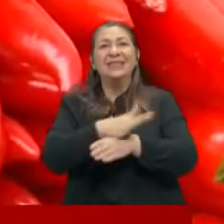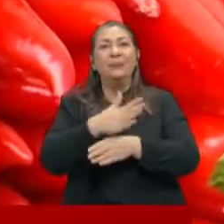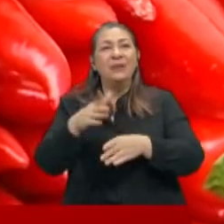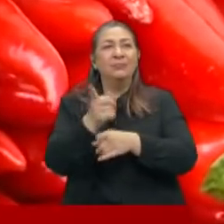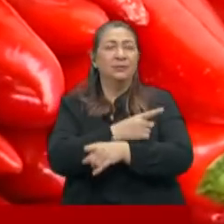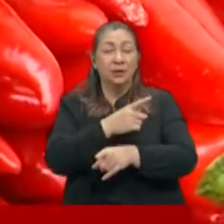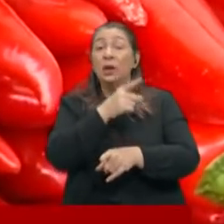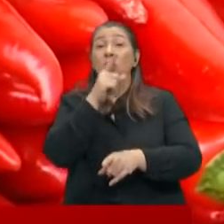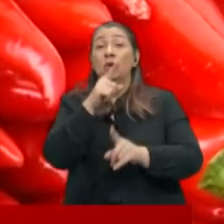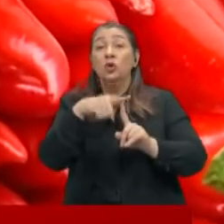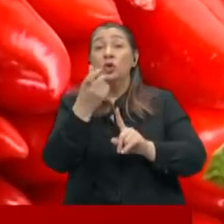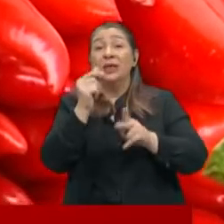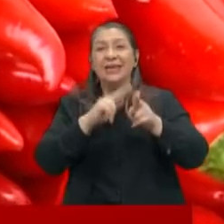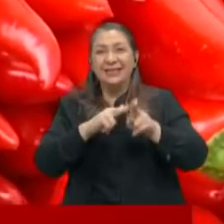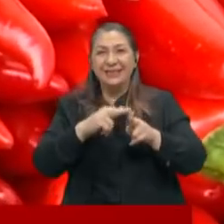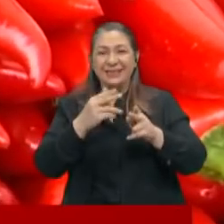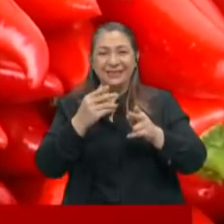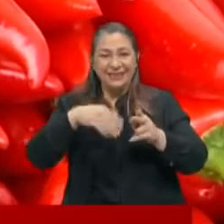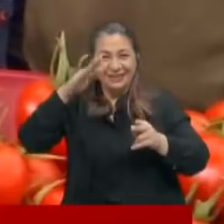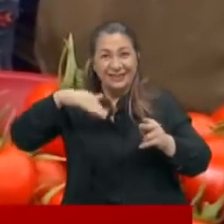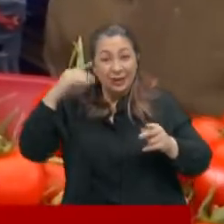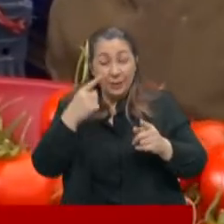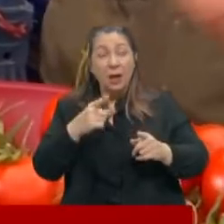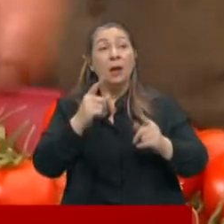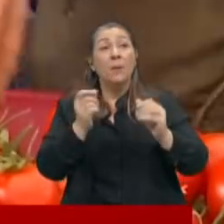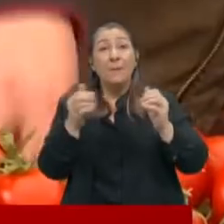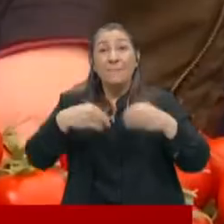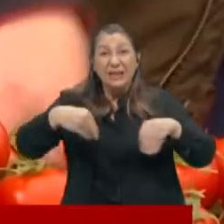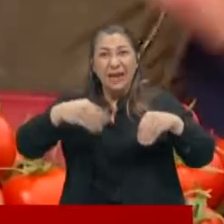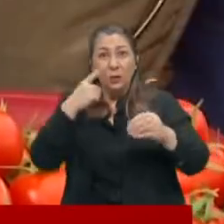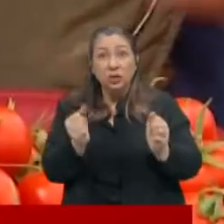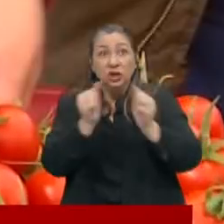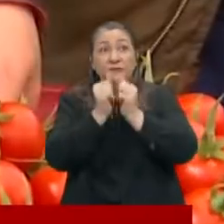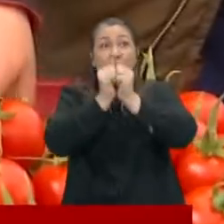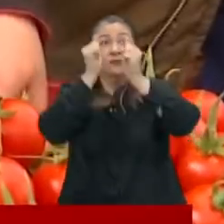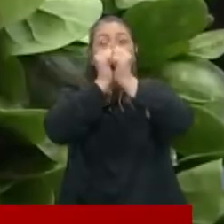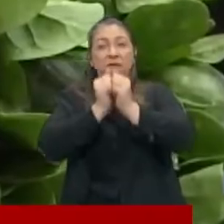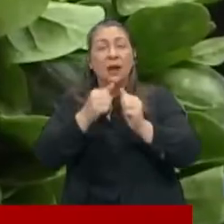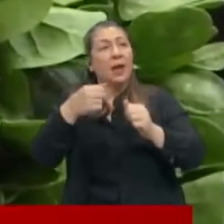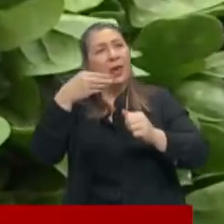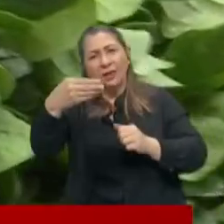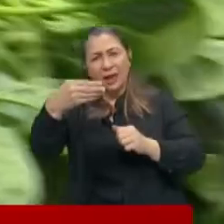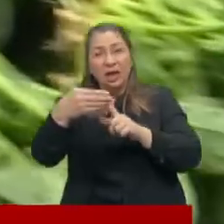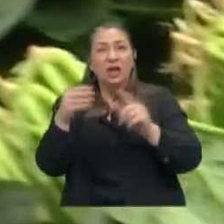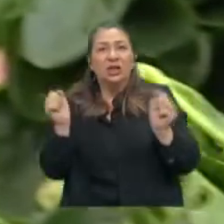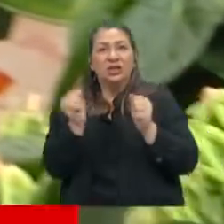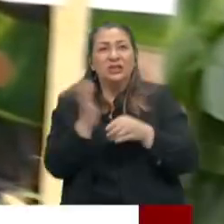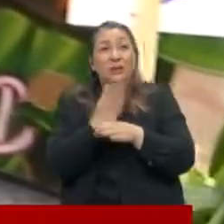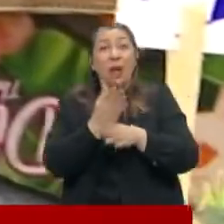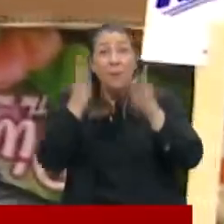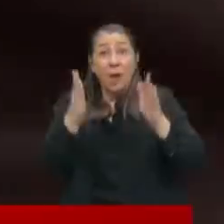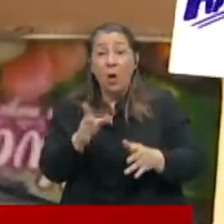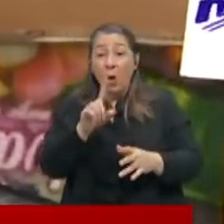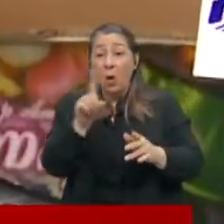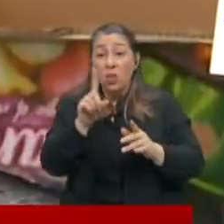sebzelerde. TÜİK istatistiklerine yansıyan yükseliş pazarda katlanarak gösteriyor kendini. Etiketler kış sebzelerinde bile